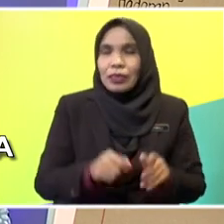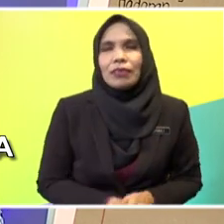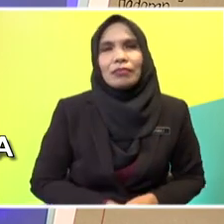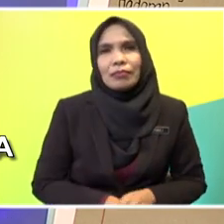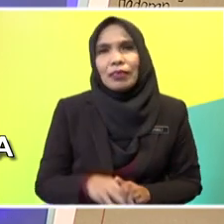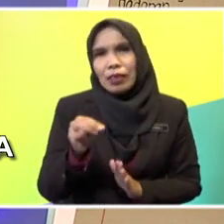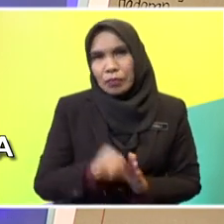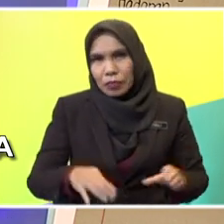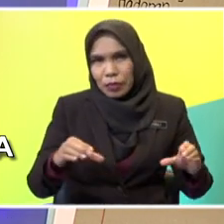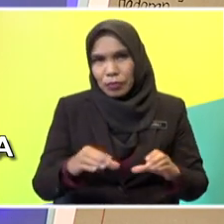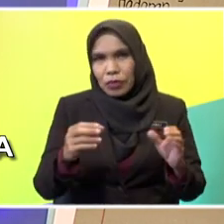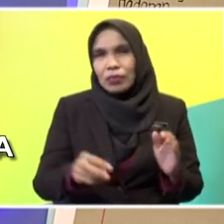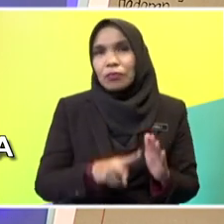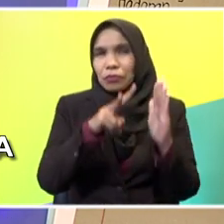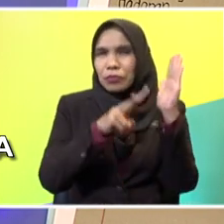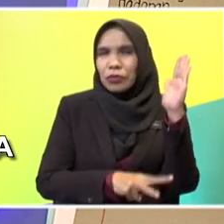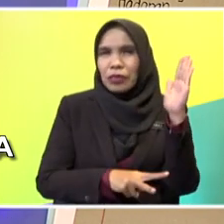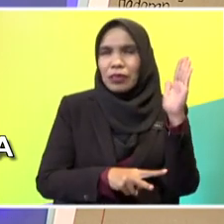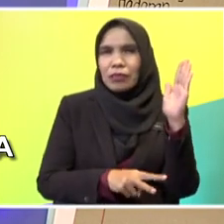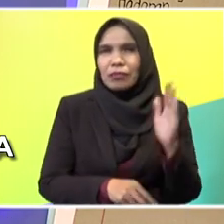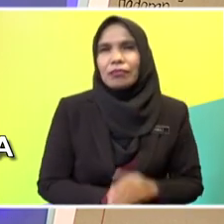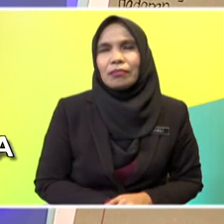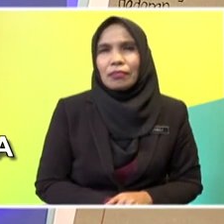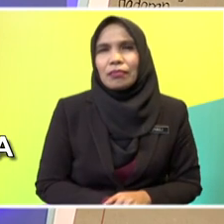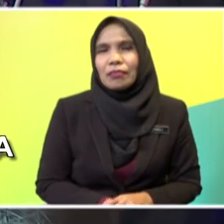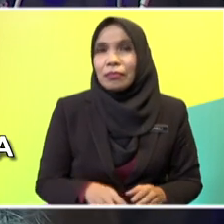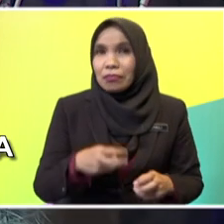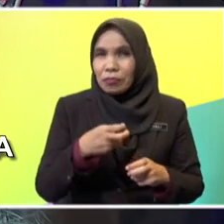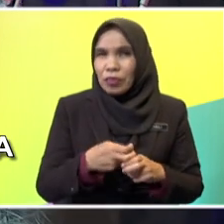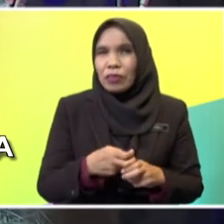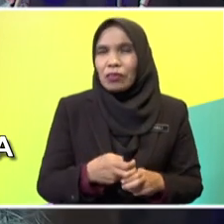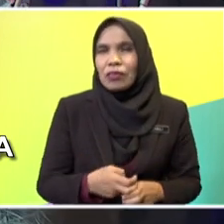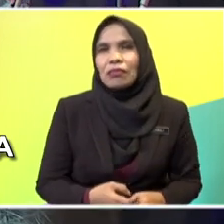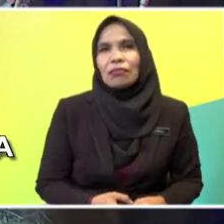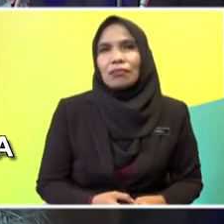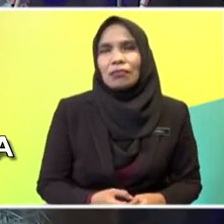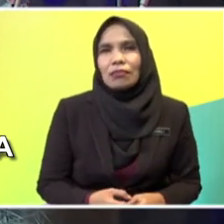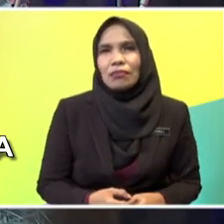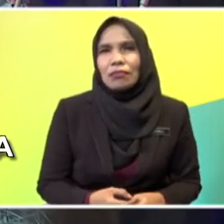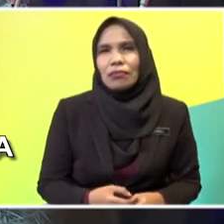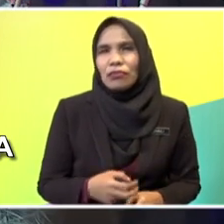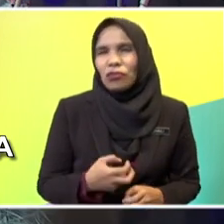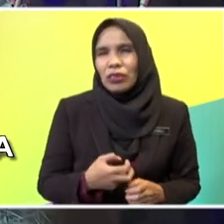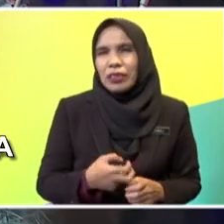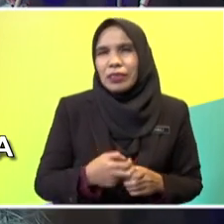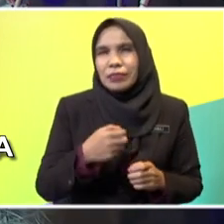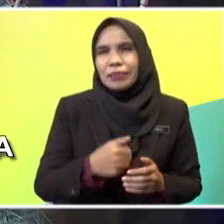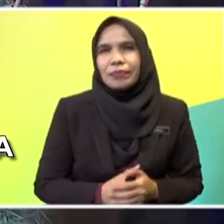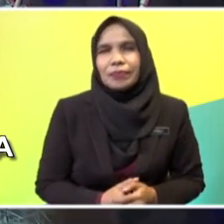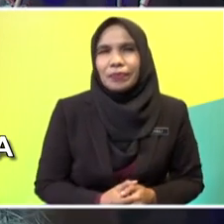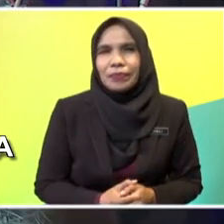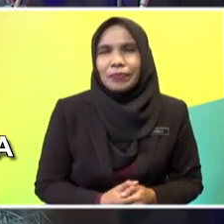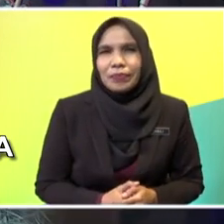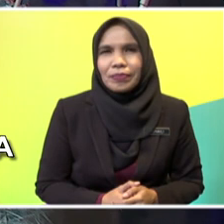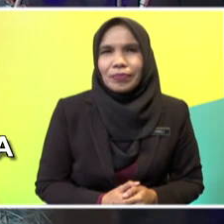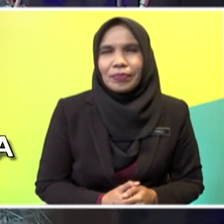yang tepat bagi memudahkan jahit menjahit sangatlah sukar. Betul, Cikgu. Kalau tak tahu asasnya bagaimana nak hasilkan sebuah blouse